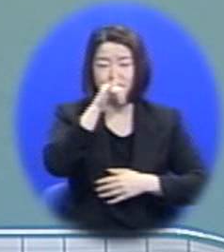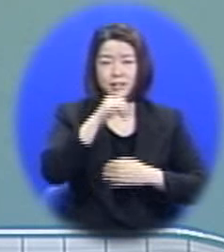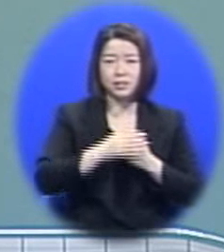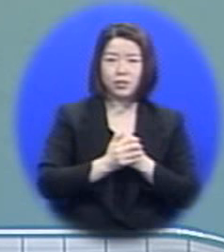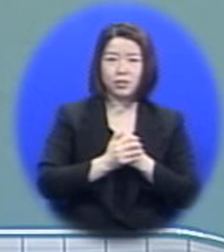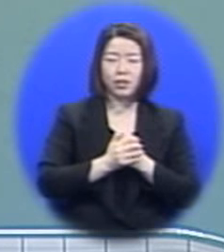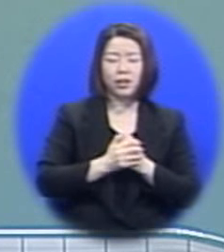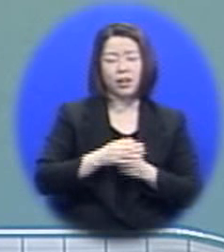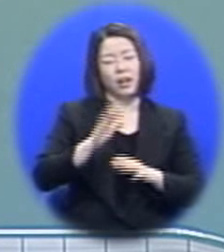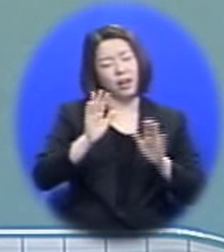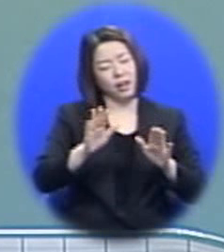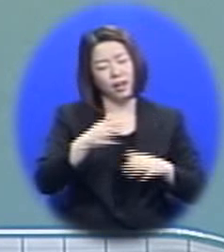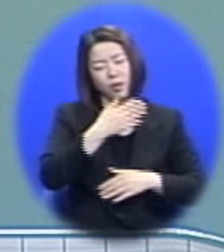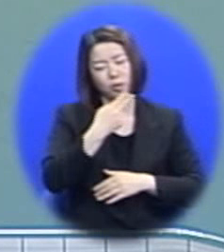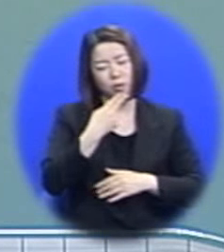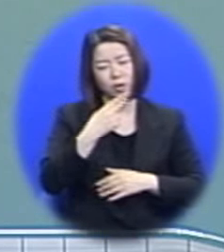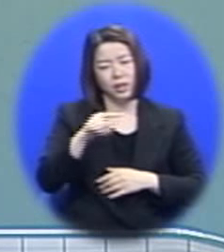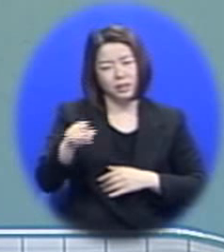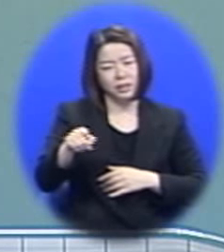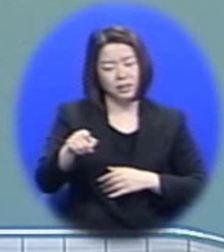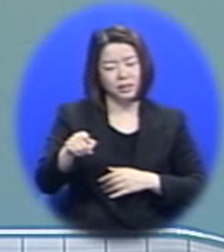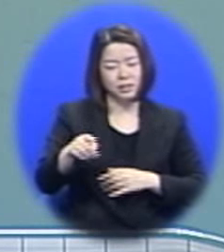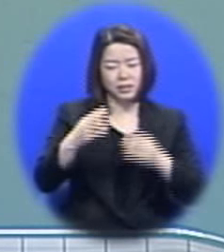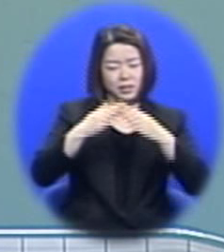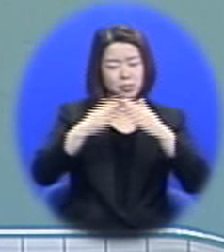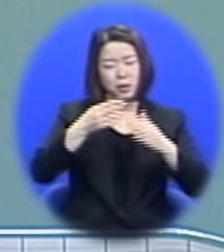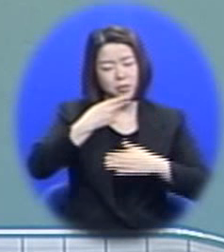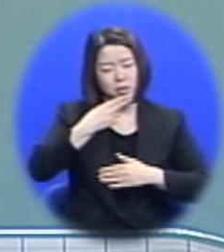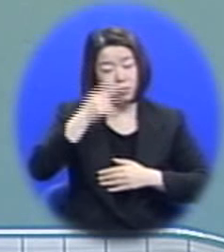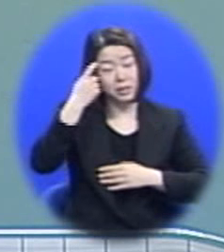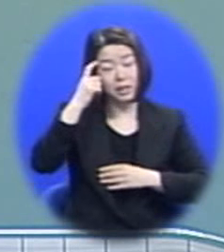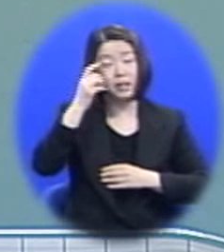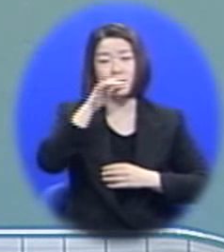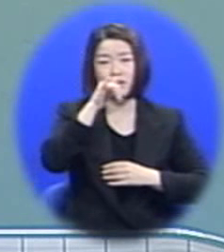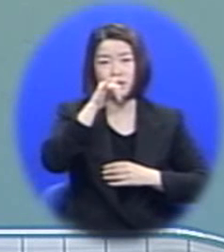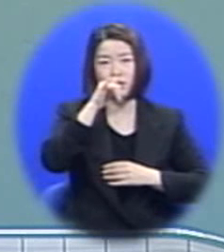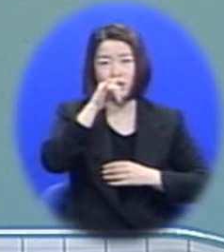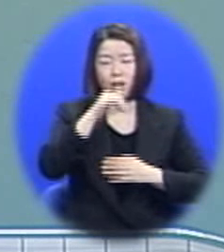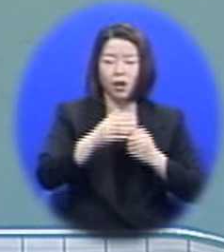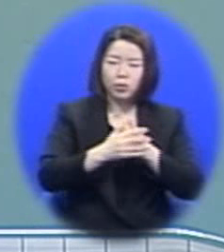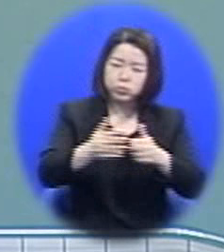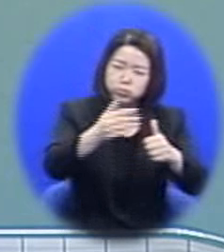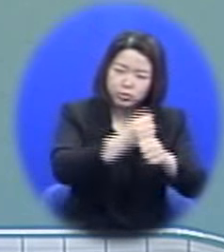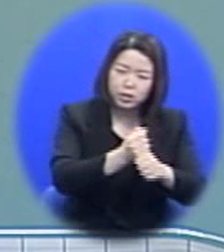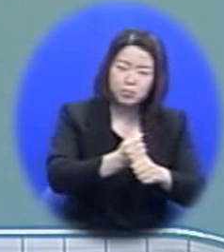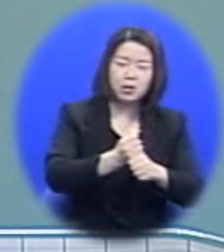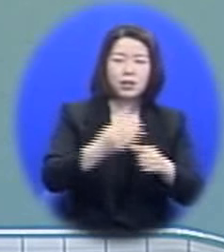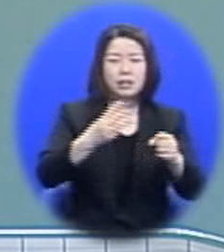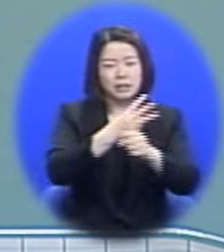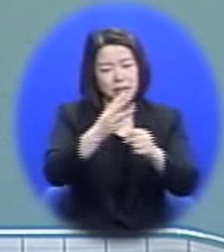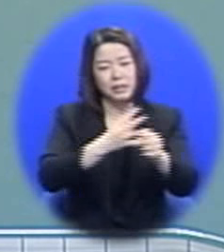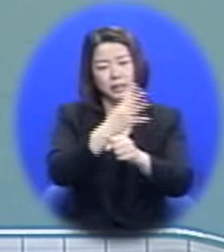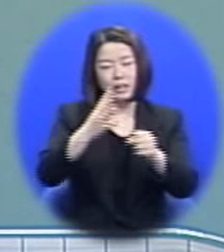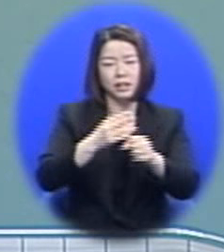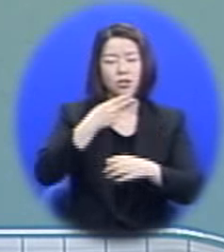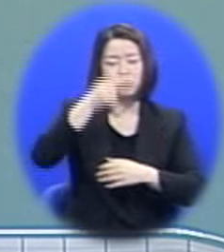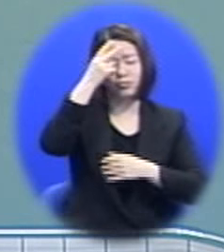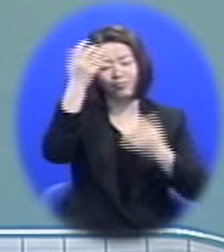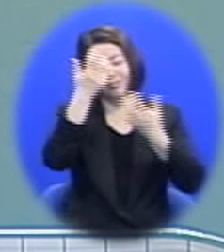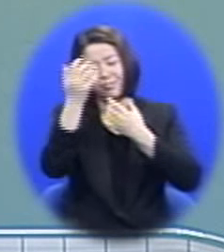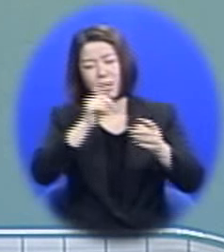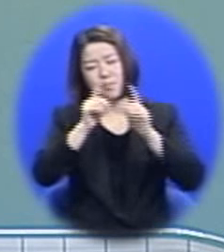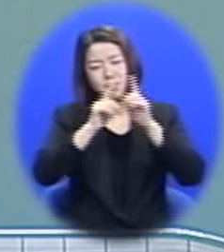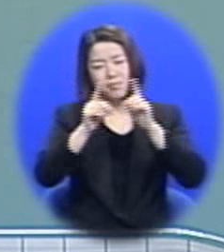사람이 집에 없었으면 이런 생각을 하게 됐다는 거. 왜 붙들리면 또 세 시간 네시간 술 주정 들어야